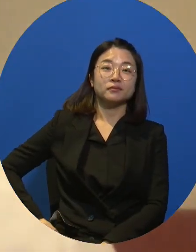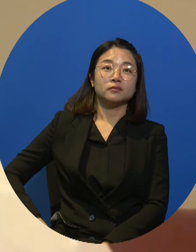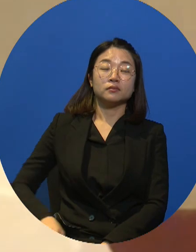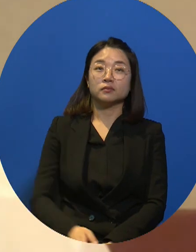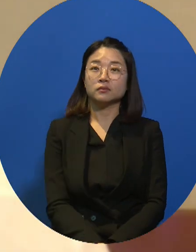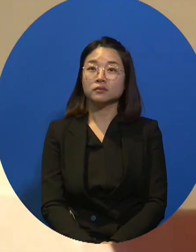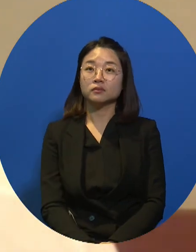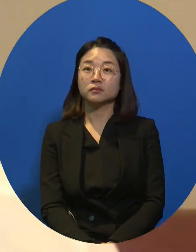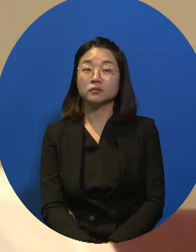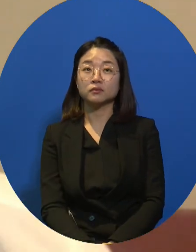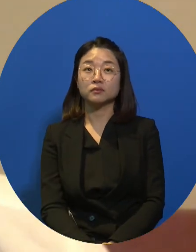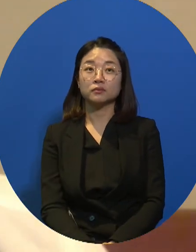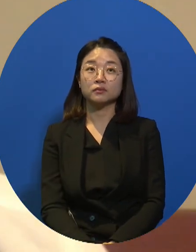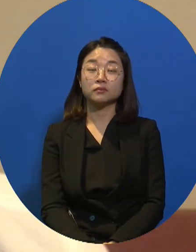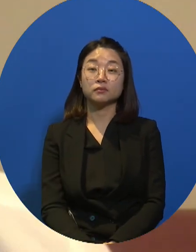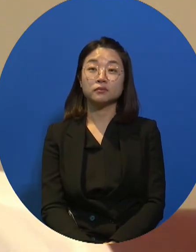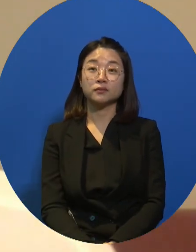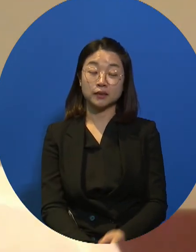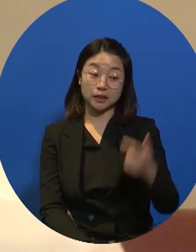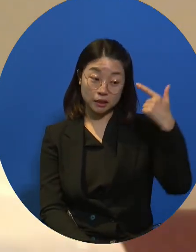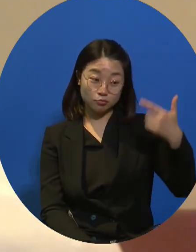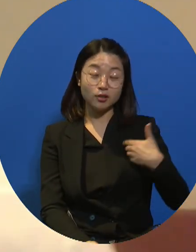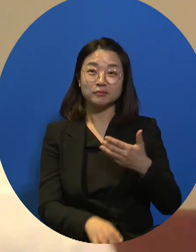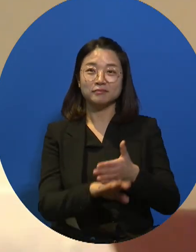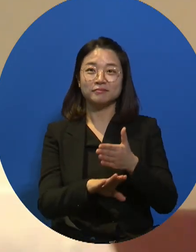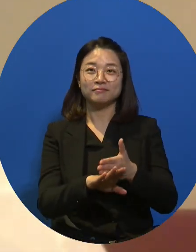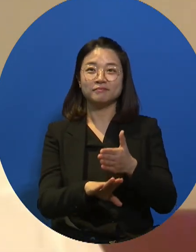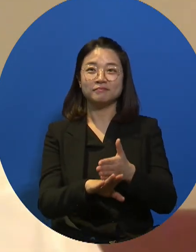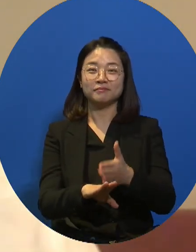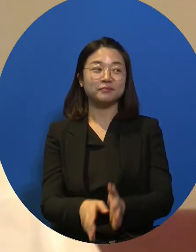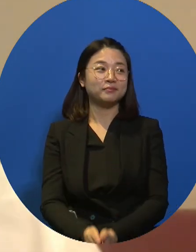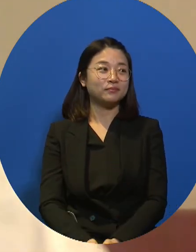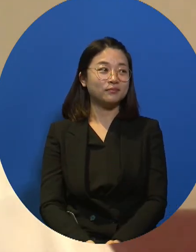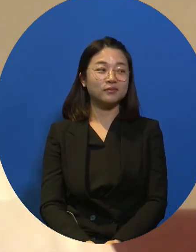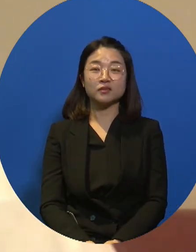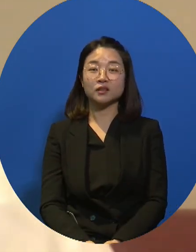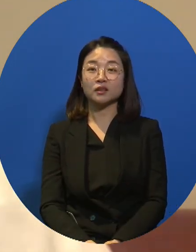Yes, thank you very much. 네, 질문 감사합니다.